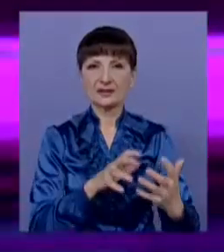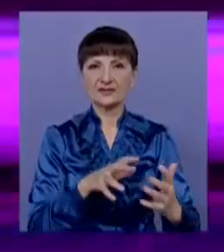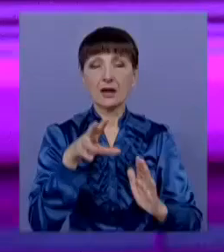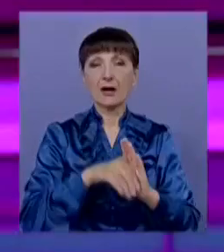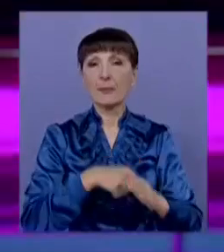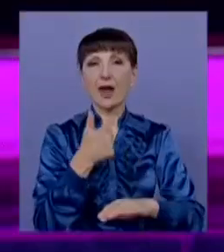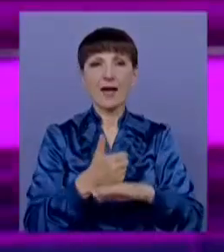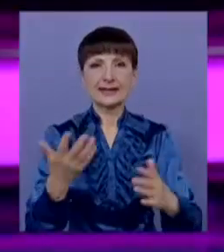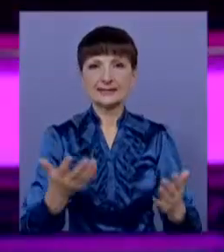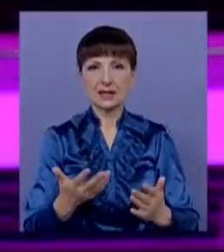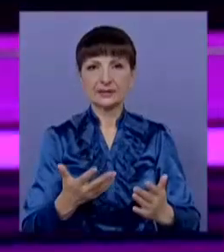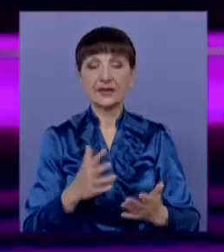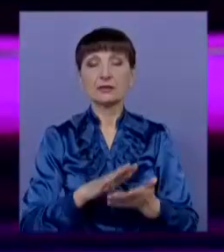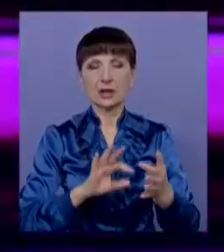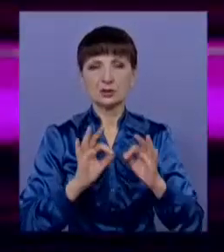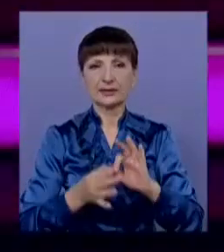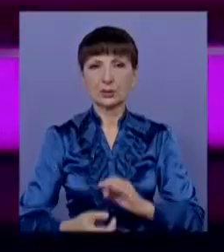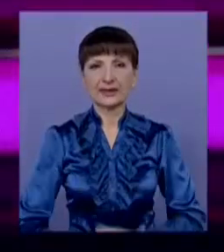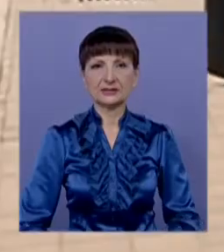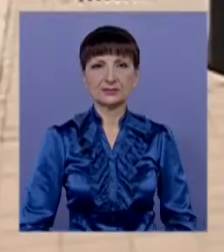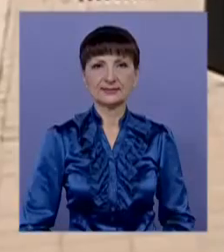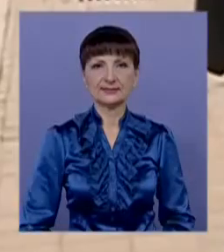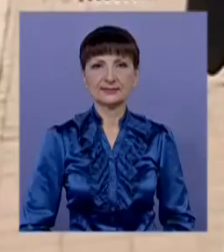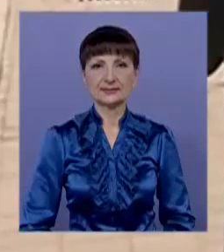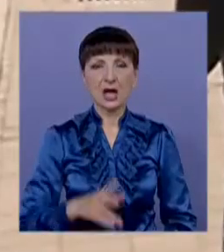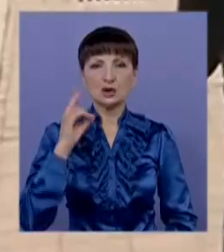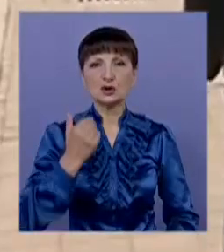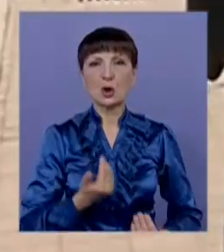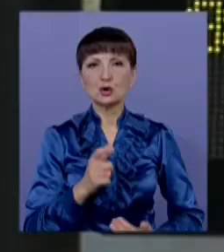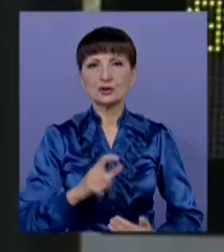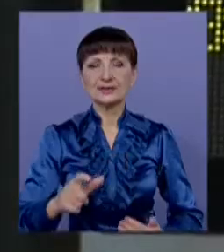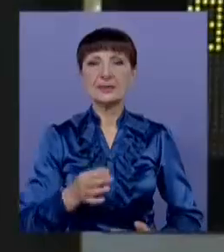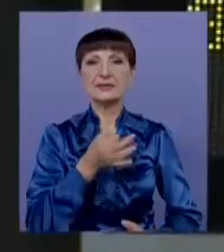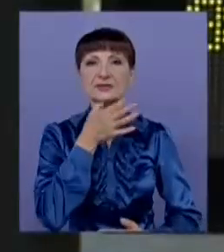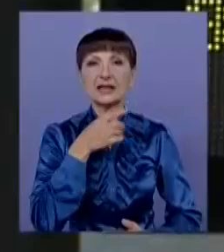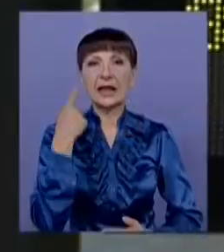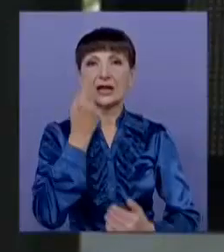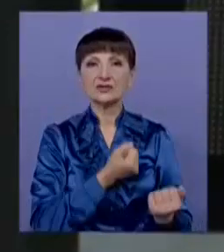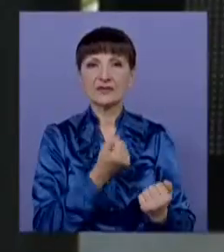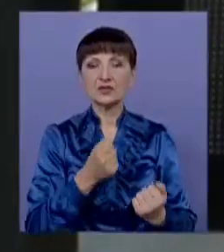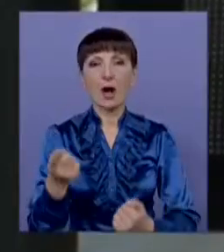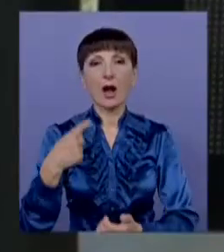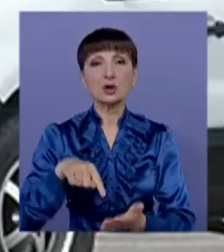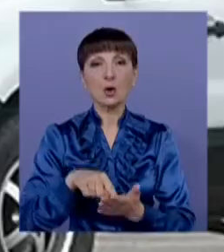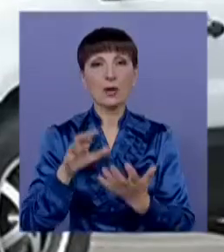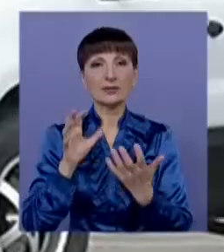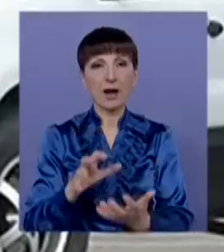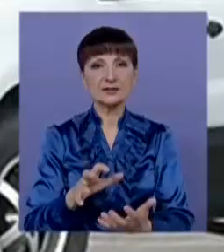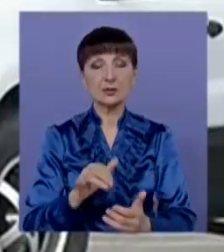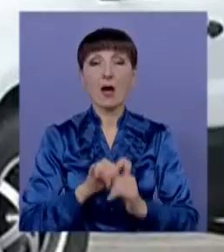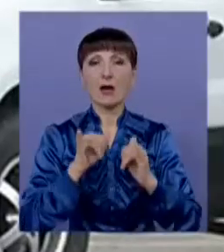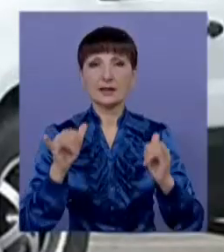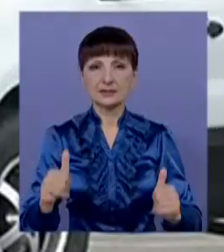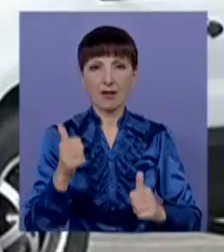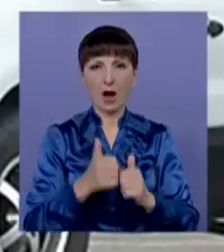обозначил приоритеты. Ильза Такчурин продолжит. Число жителей, предпочитающих личному авто, городской общественный транспорт растет